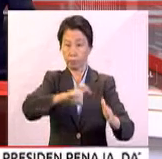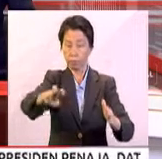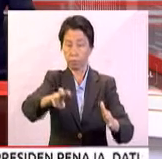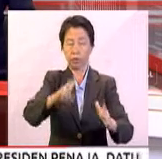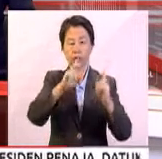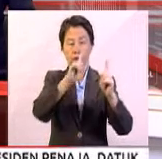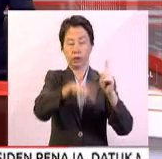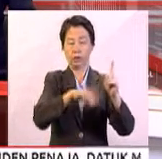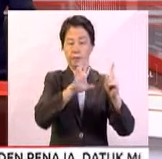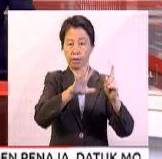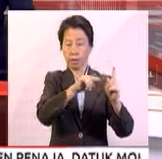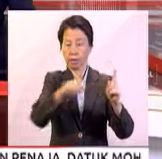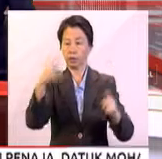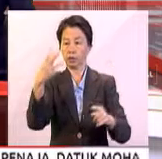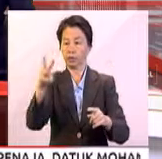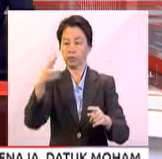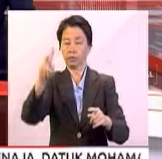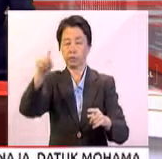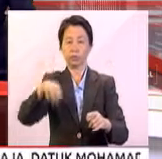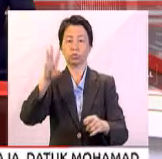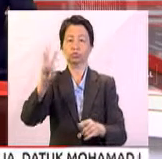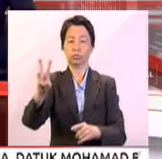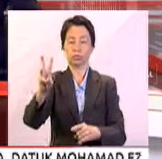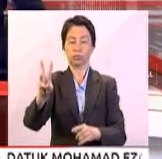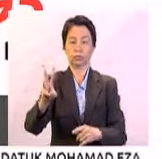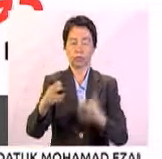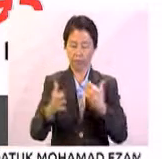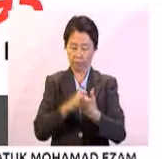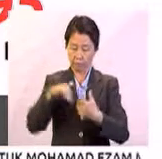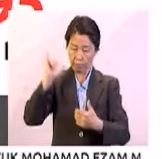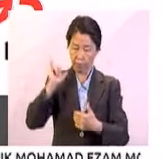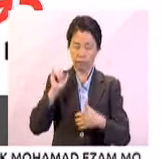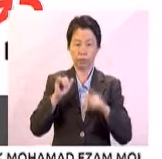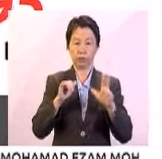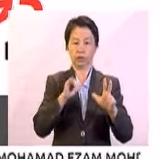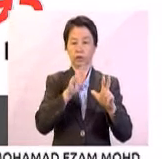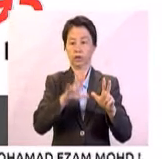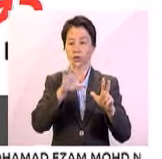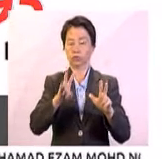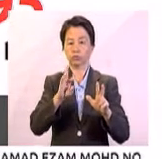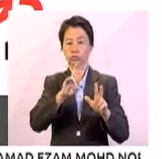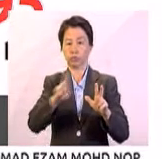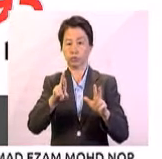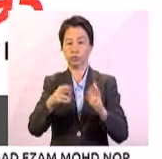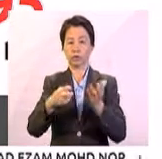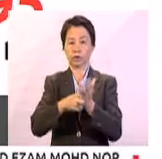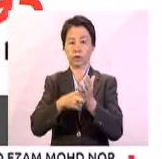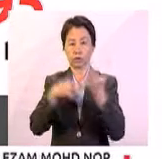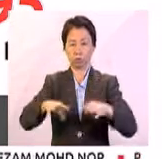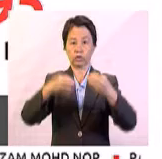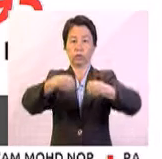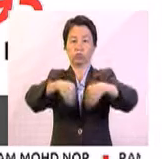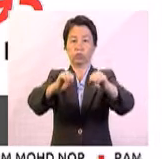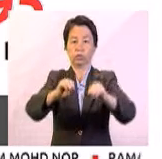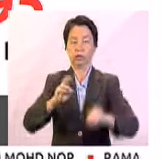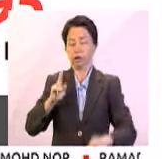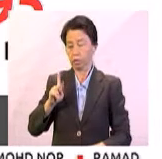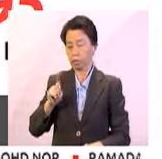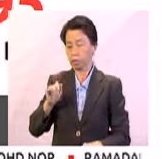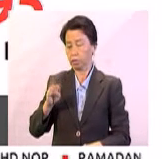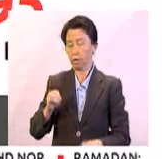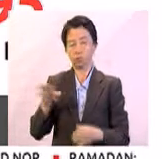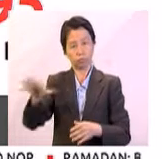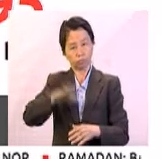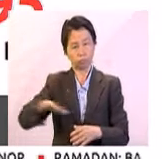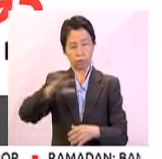1 Mei hingga 16 Jun setakat semalam lebih 337 ribu Tiket dijual KTM berhad juga